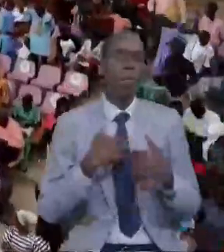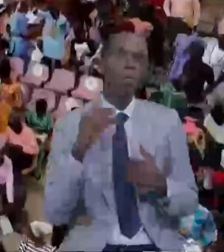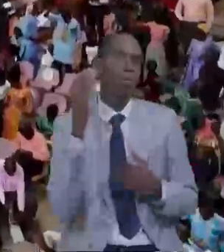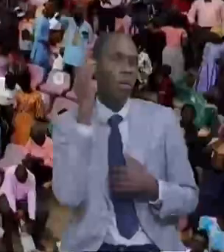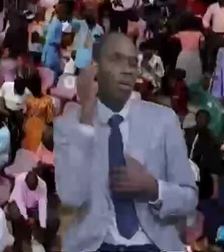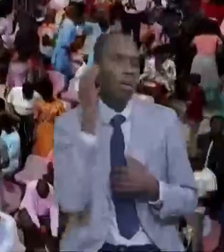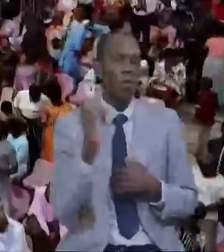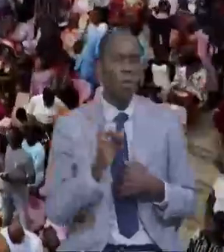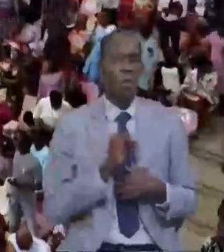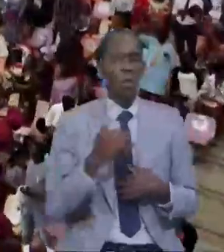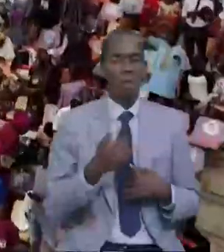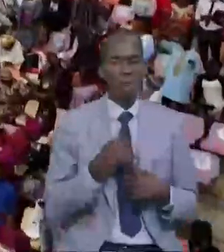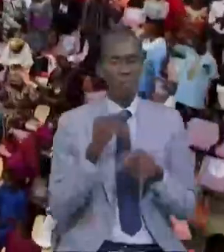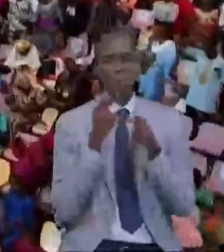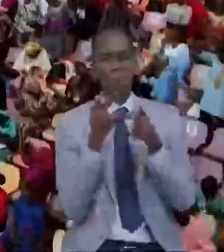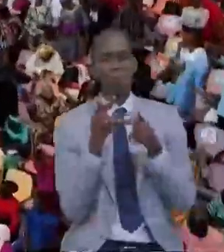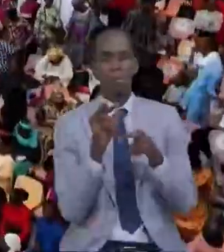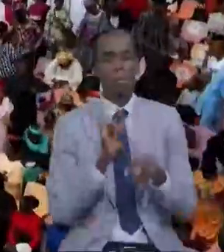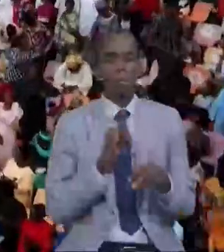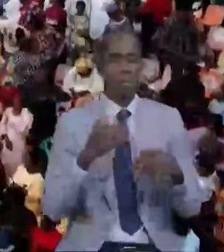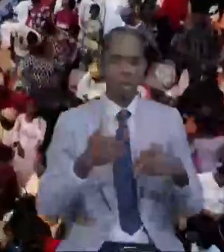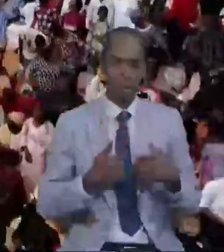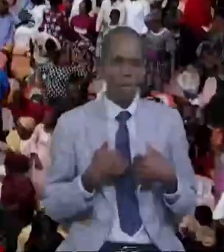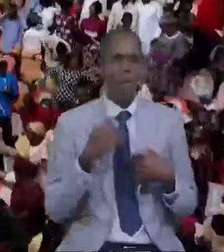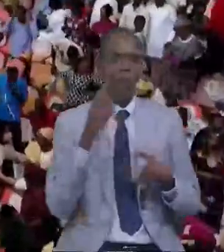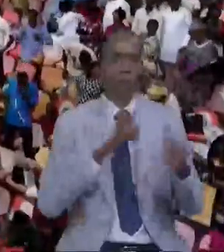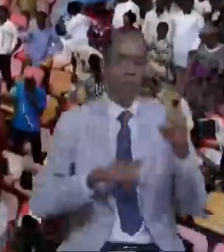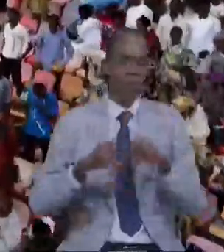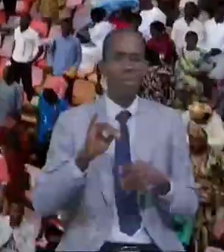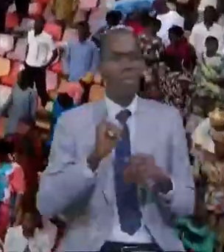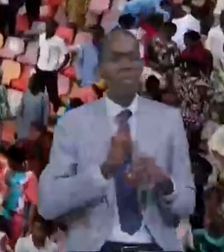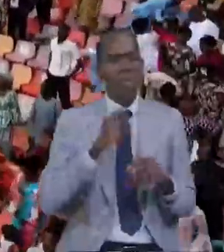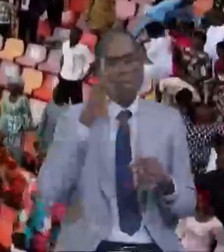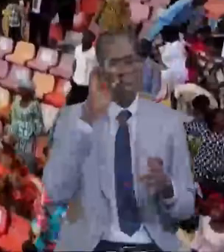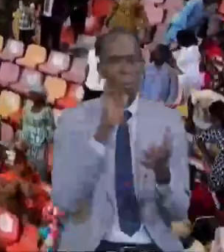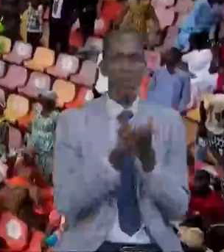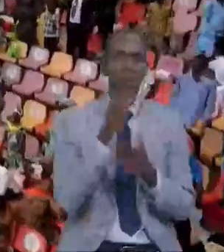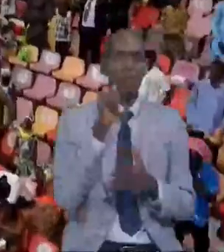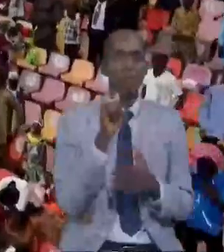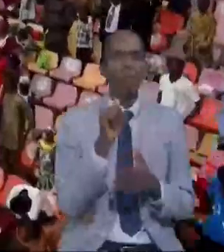Je vais vivre comme toi. Ouvre ta bouche et prie.